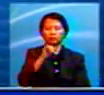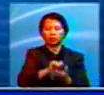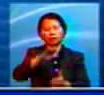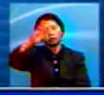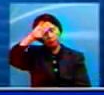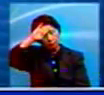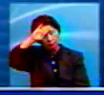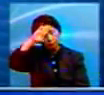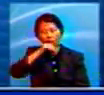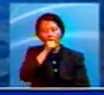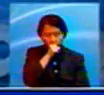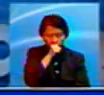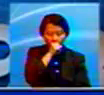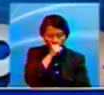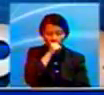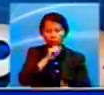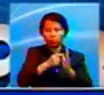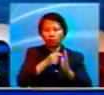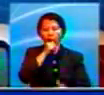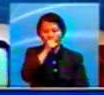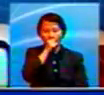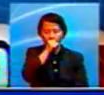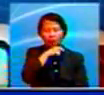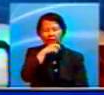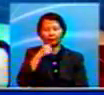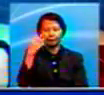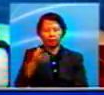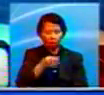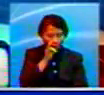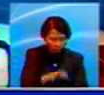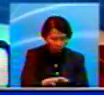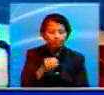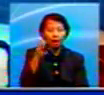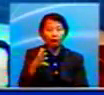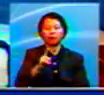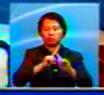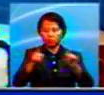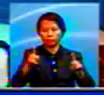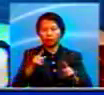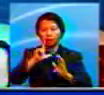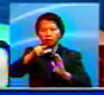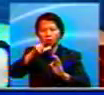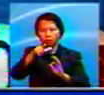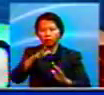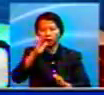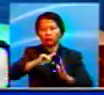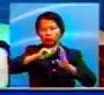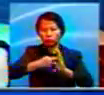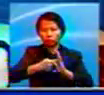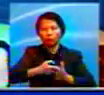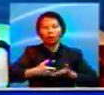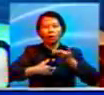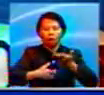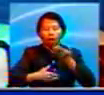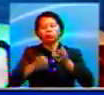demam, batuk, mula-mula batuk dia agak kering, tak banyak kahak, tetapi tak lama selepas tu akan mula susah